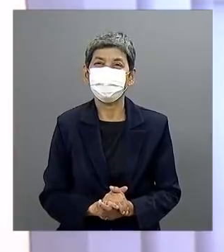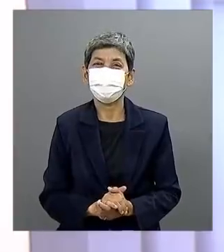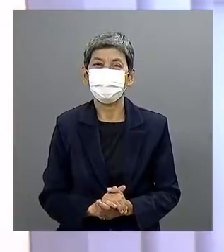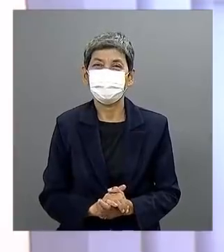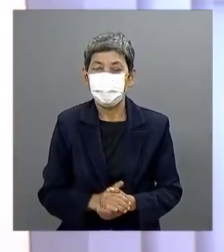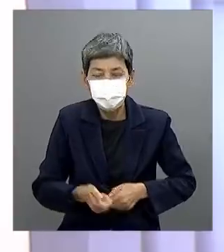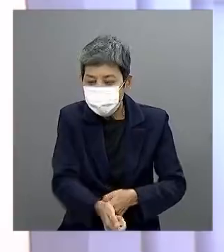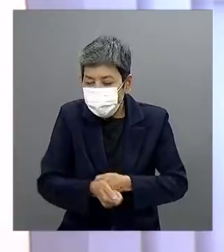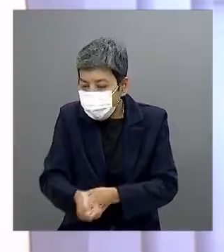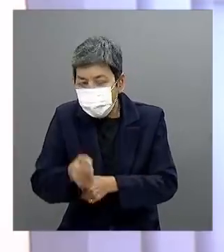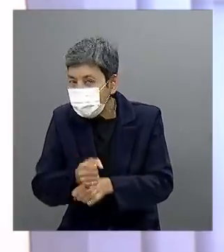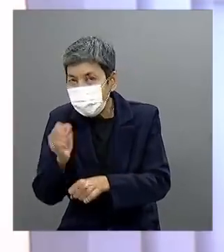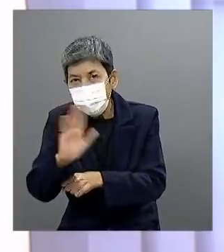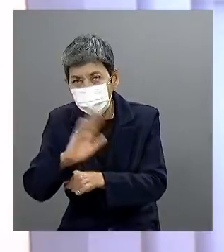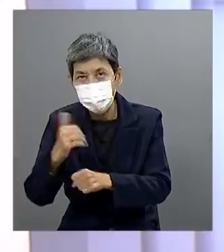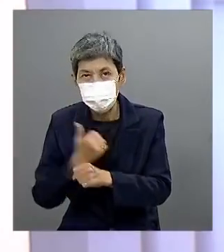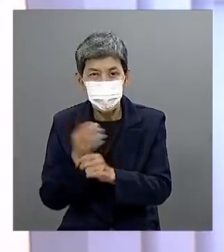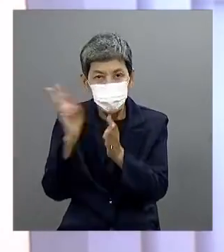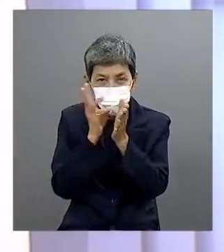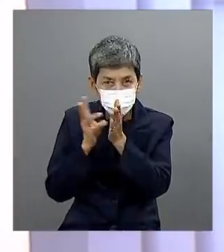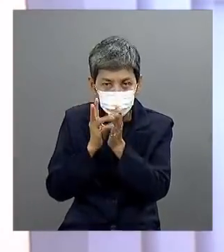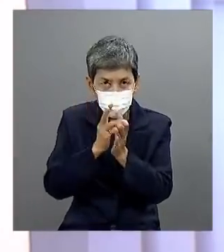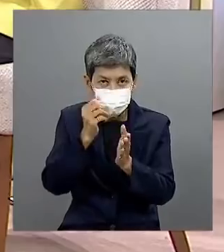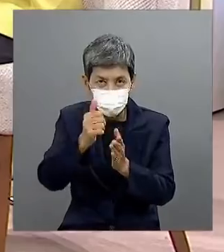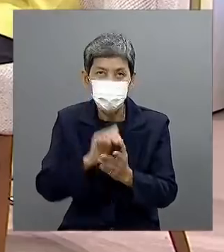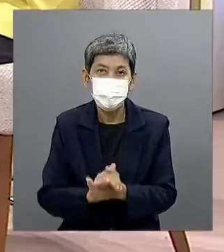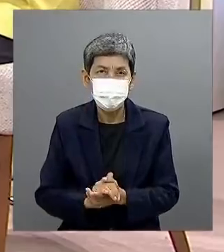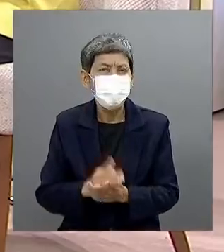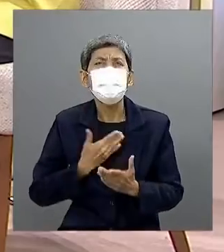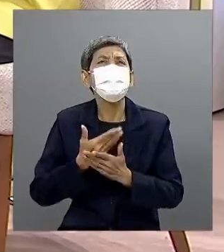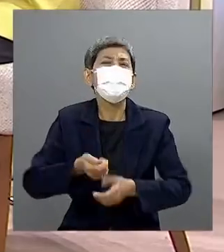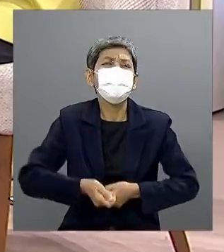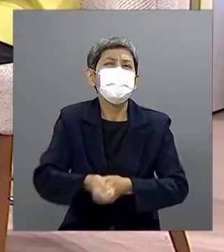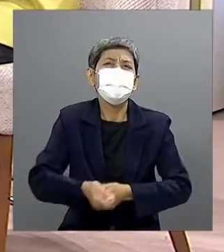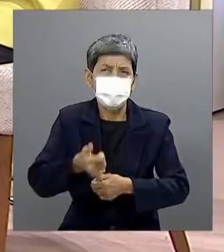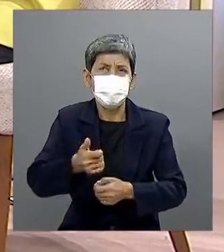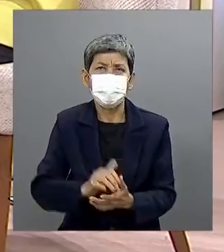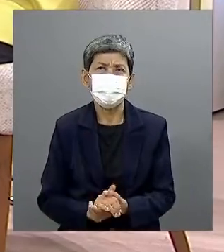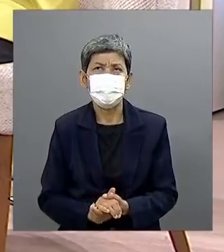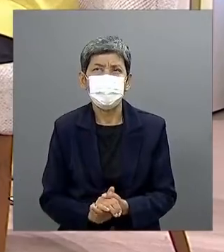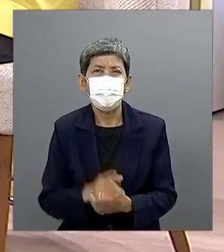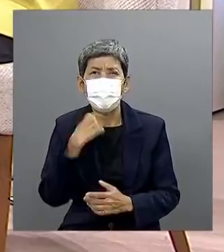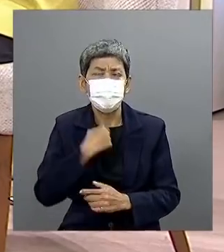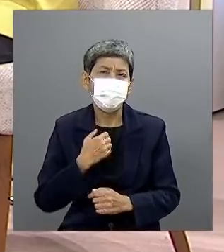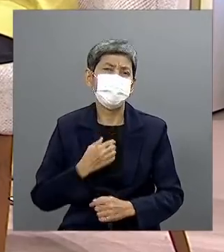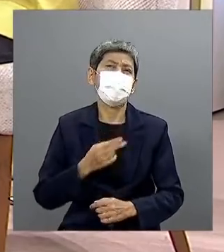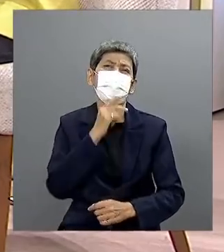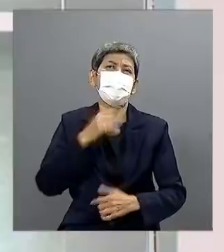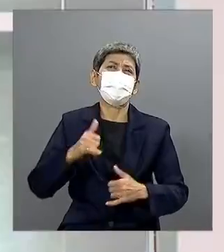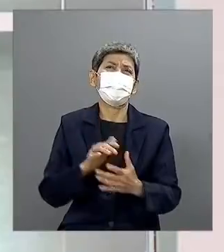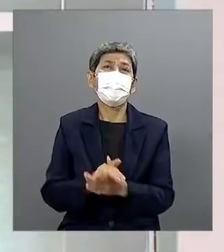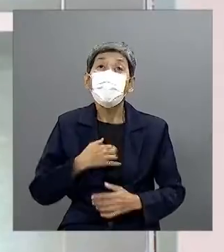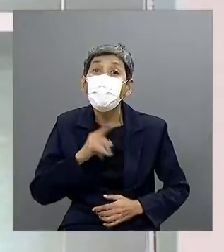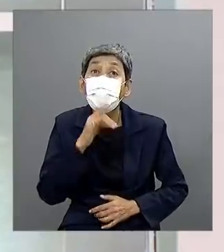าบอกว่าช่วยดักจับฝุ่นได ้ ค่ะอย่าเลยซื้อเครื่องดูดฝุ่นแล้วกันค่ะนะคะไม่มีใครตบชงมุกชไมพรเลย อ่ะคุณเล่นมุกเหร